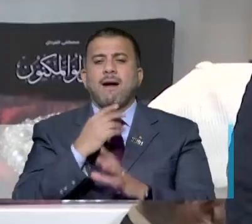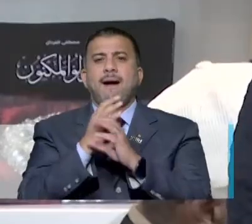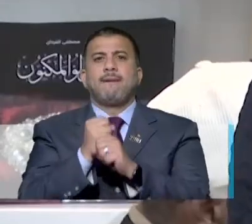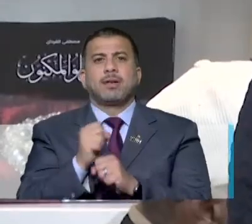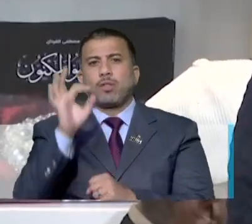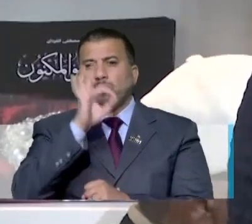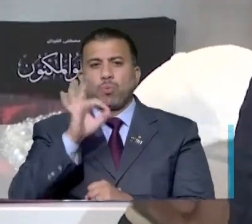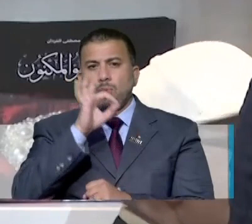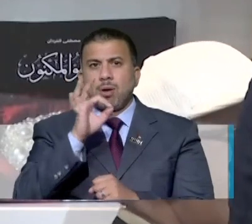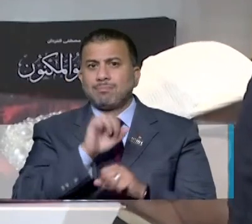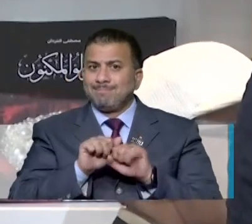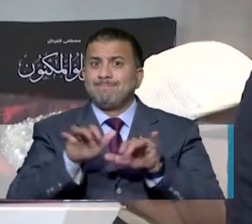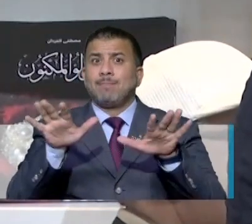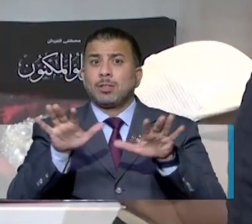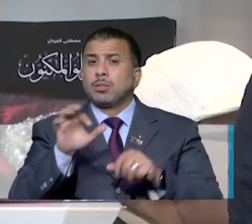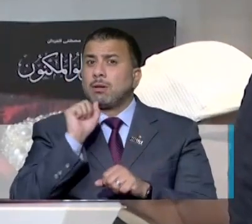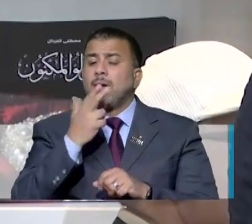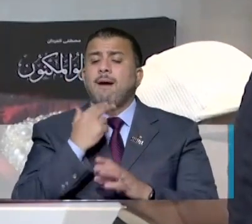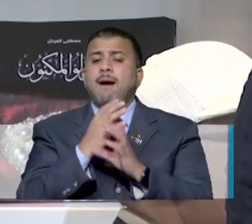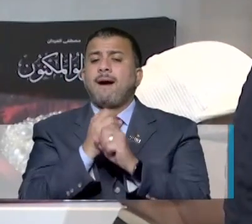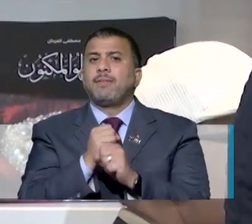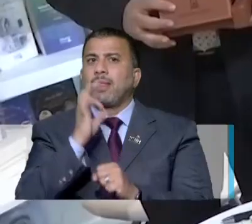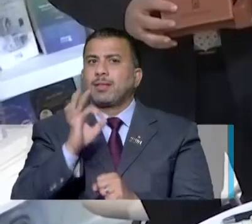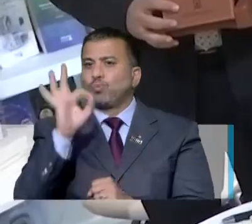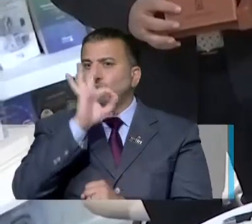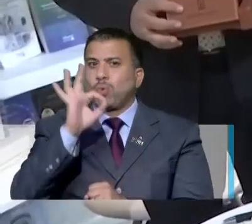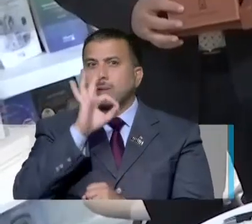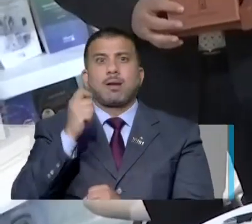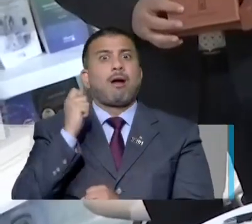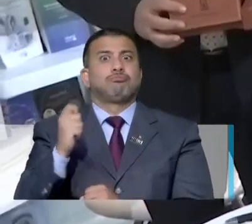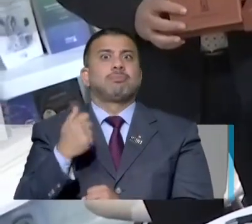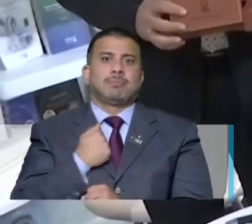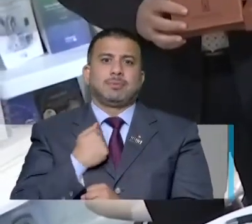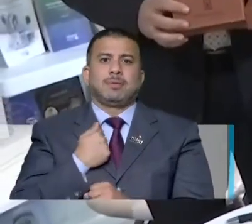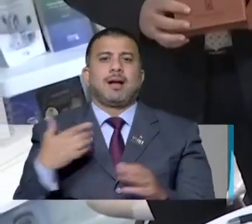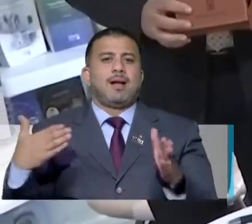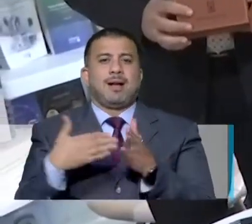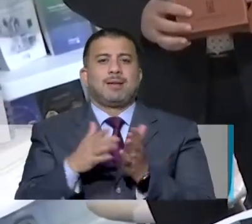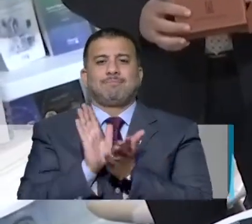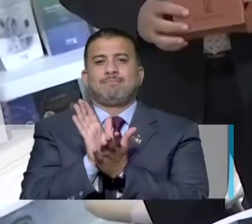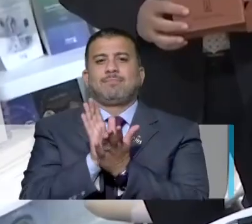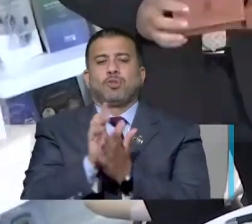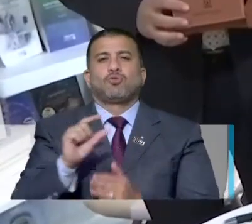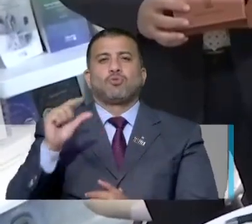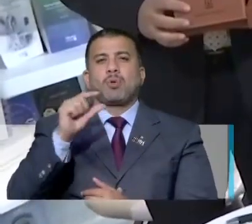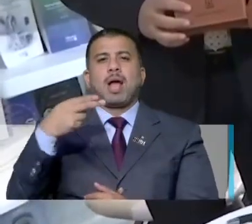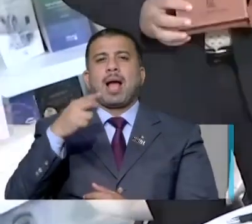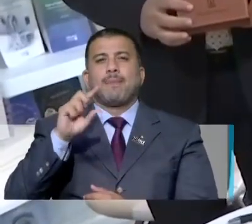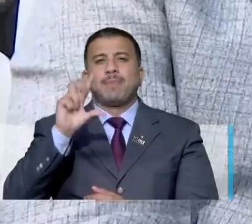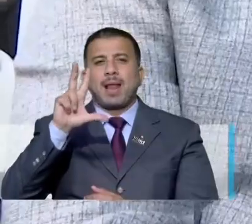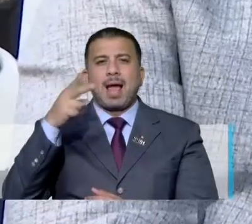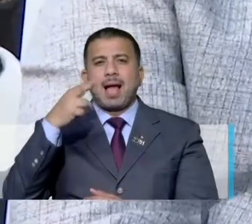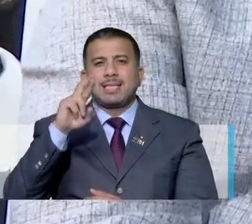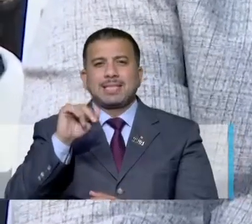وإسهاماته في نشر التراث والحفاظ عليه. وفي نهاية الندوة كرم سعادة الدكتور عبد العزيز